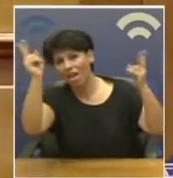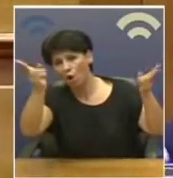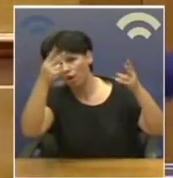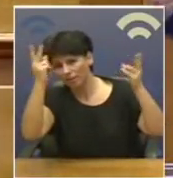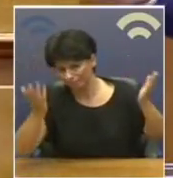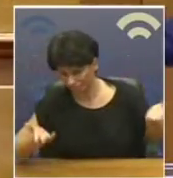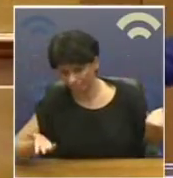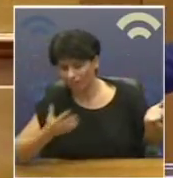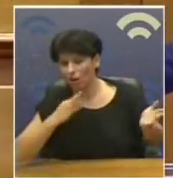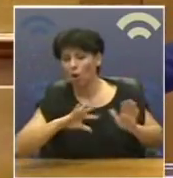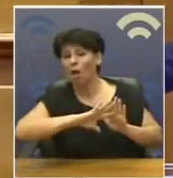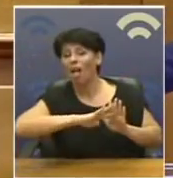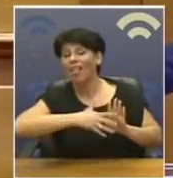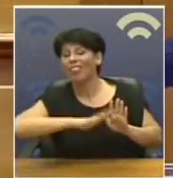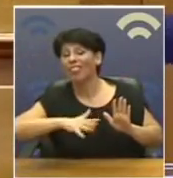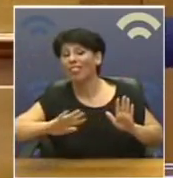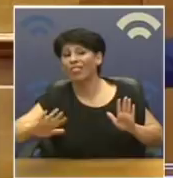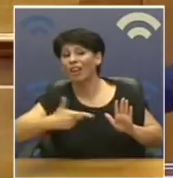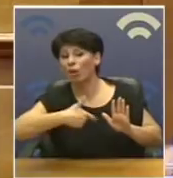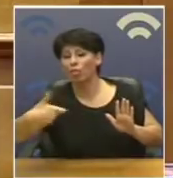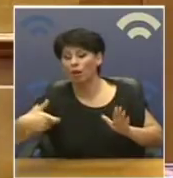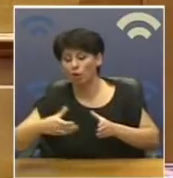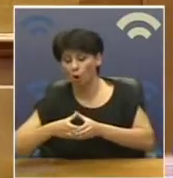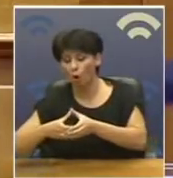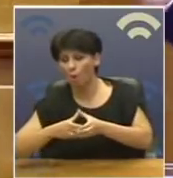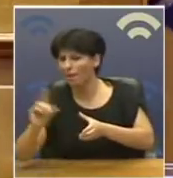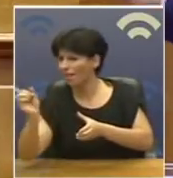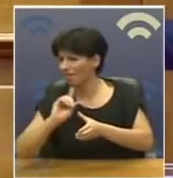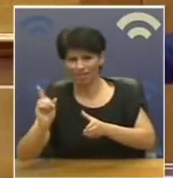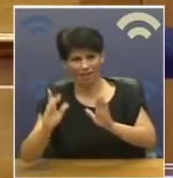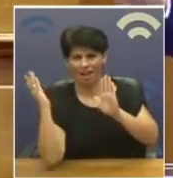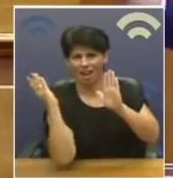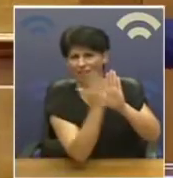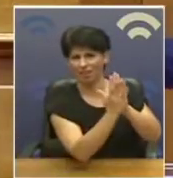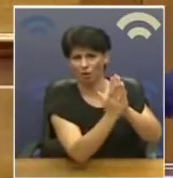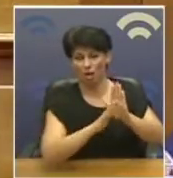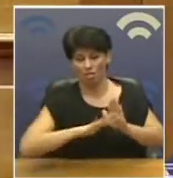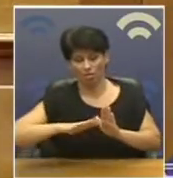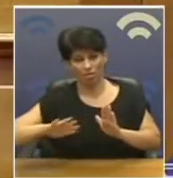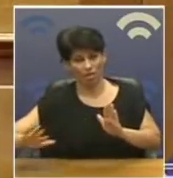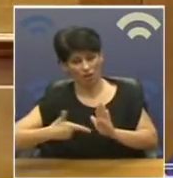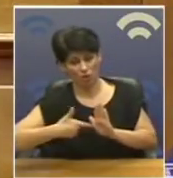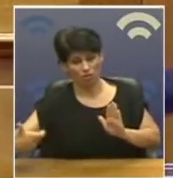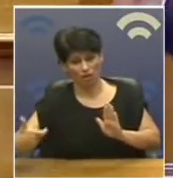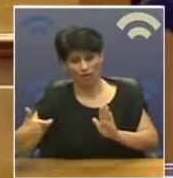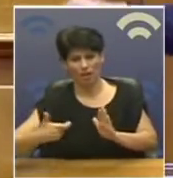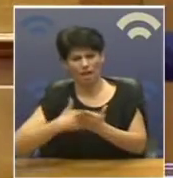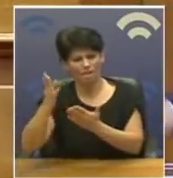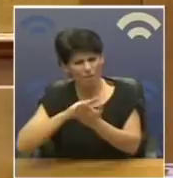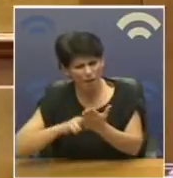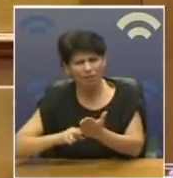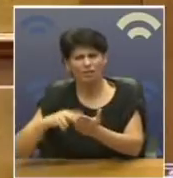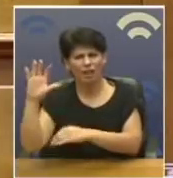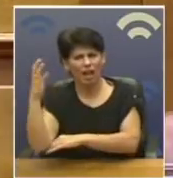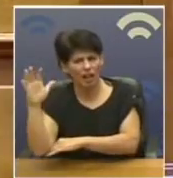Διότι τα θαλασσοδάνεια των κομμάτων σας δεν έχουν μπει στο αρχείο. Τα θαλασσοδάνεια σε μέσα ενημέρωσης και εφημερίδες δεν έχουν τεθεί